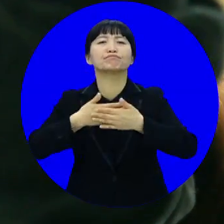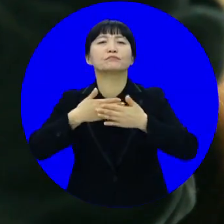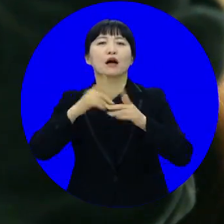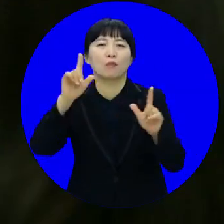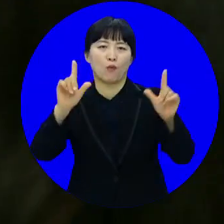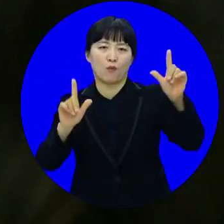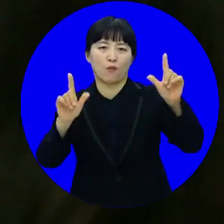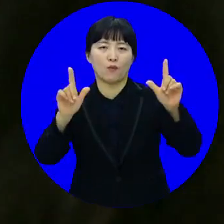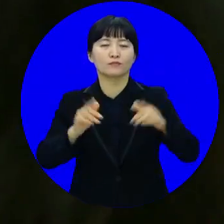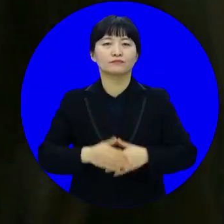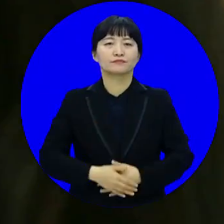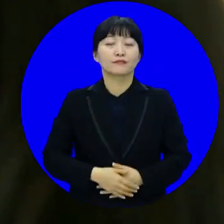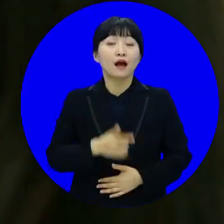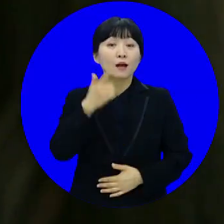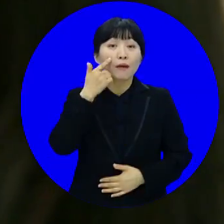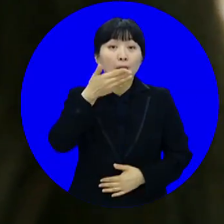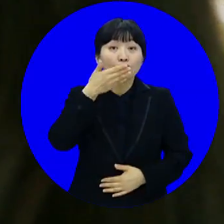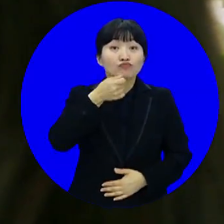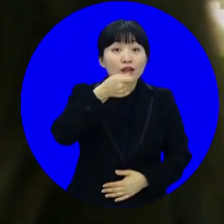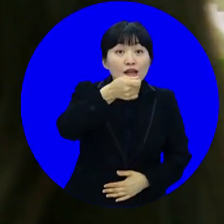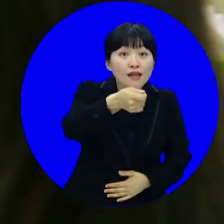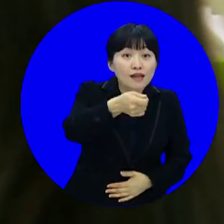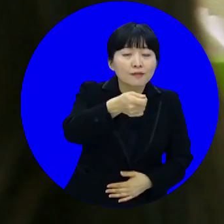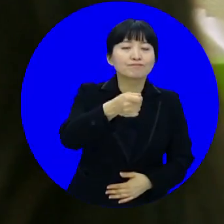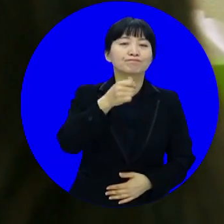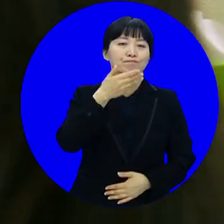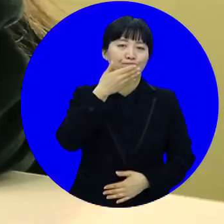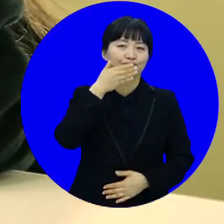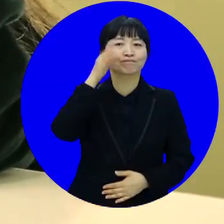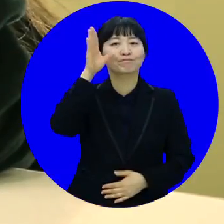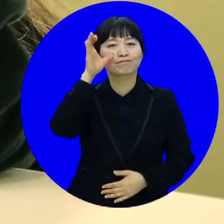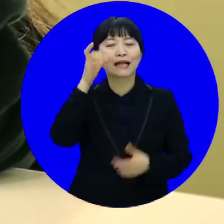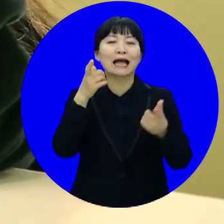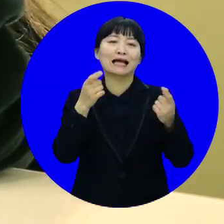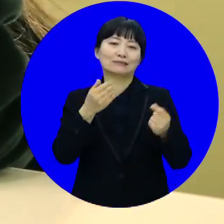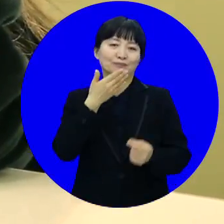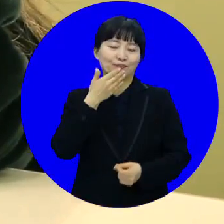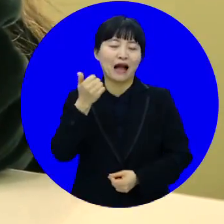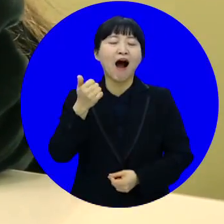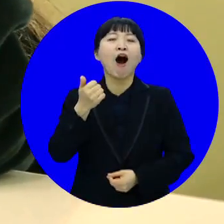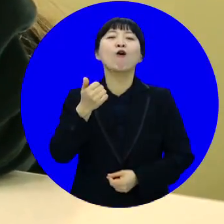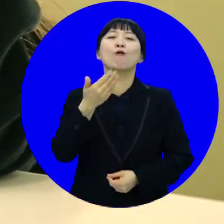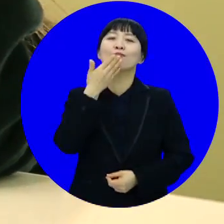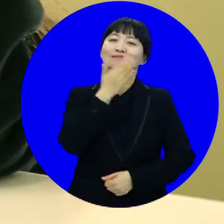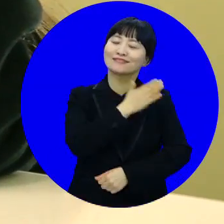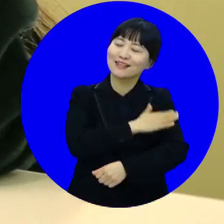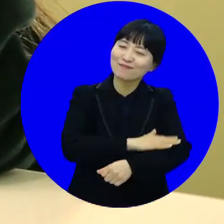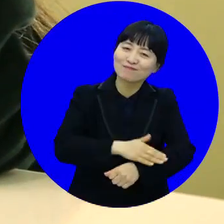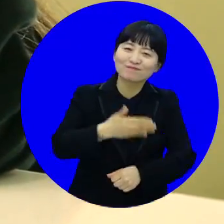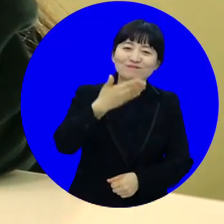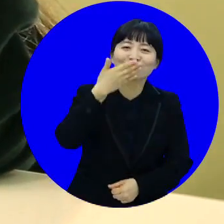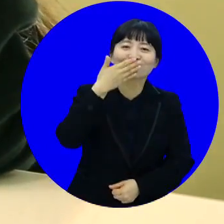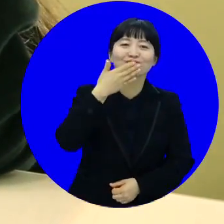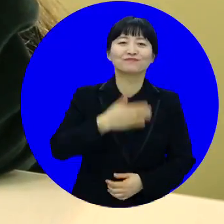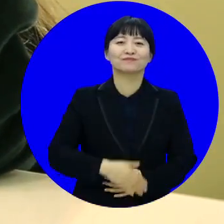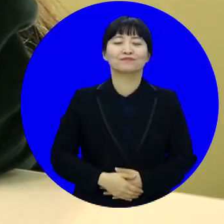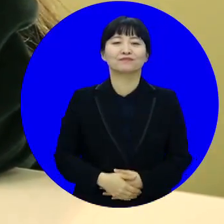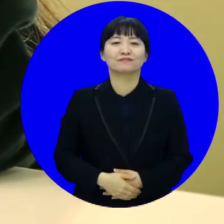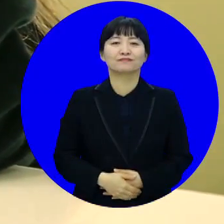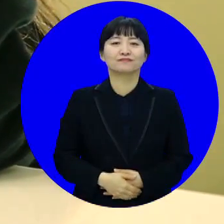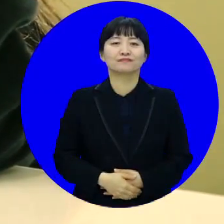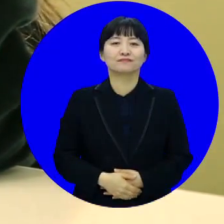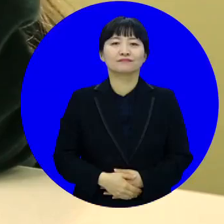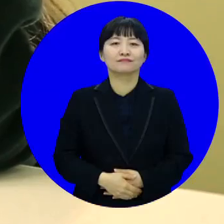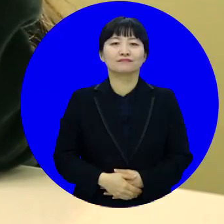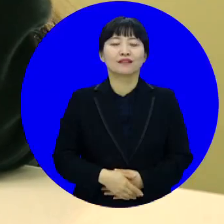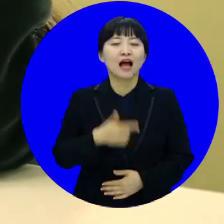자, 아빠가 떠줄게. 밥이랑 계란, 프라이랑 해서 먹자. 아이고 잘 먹는다.